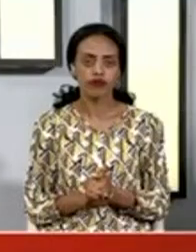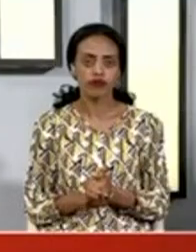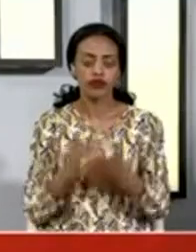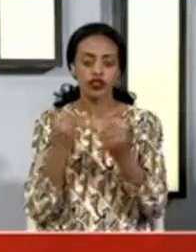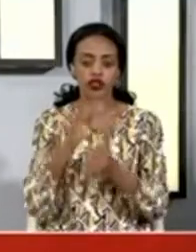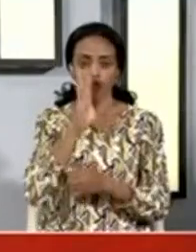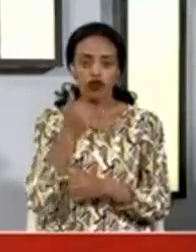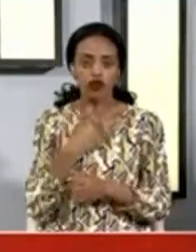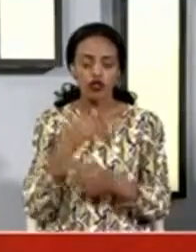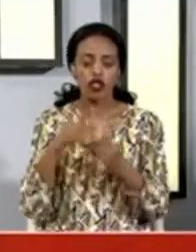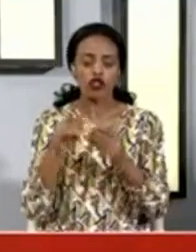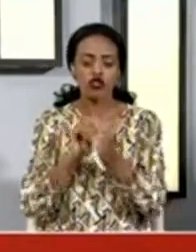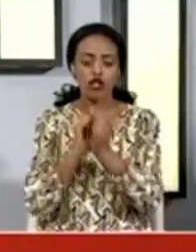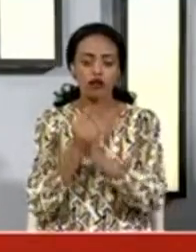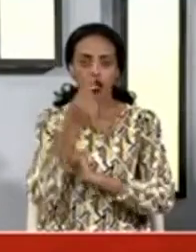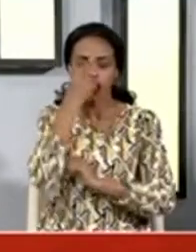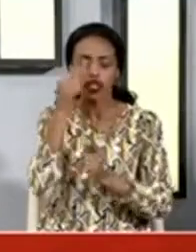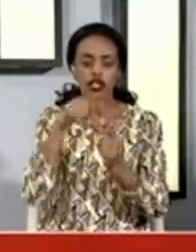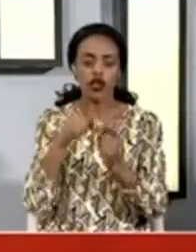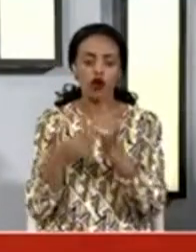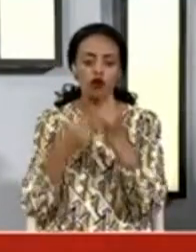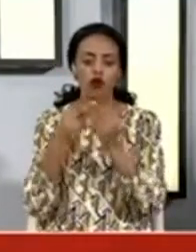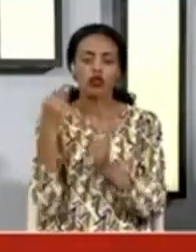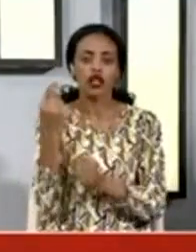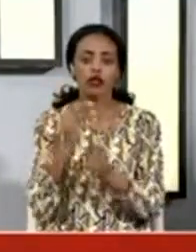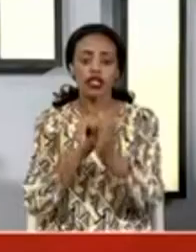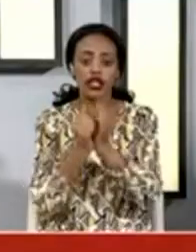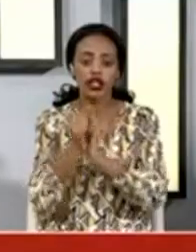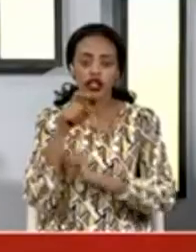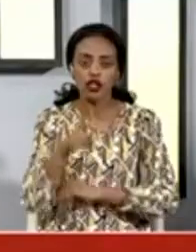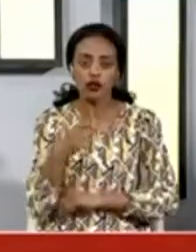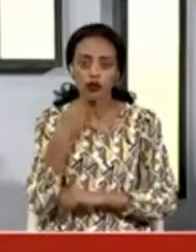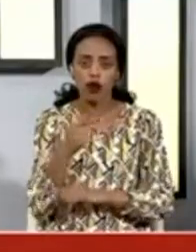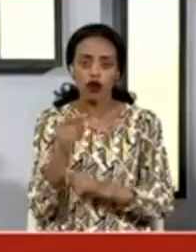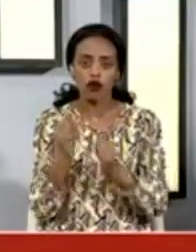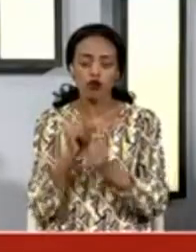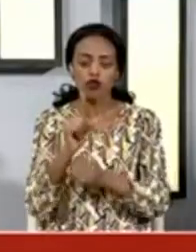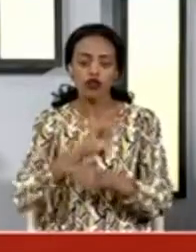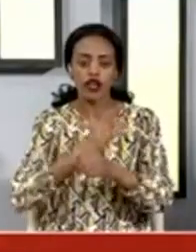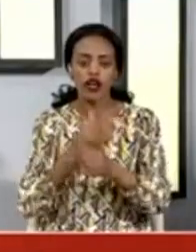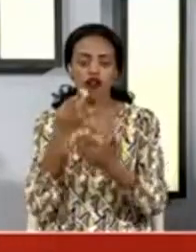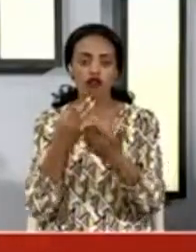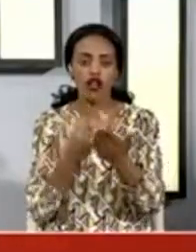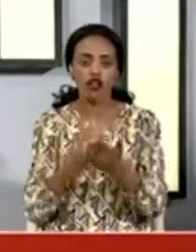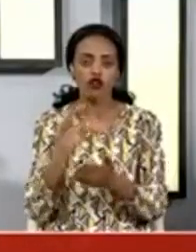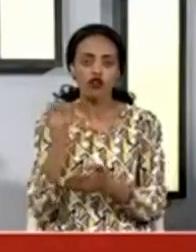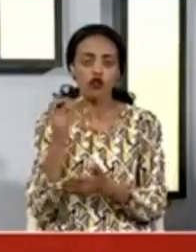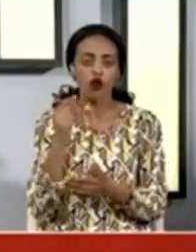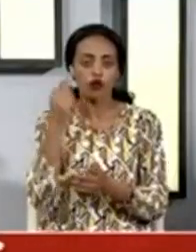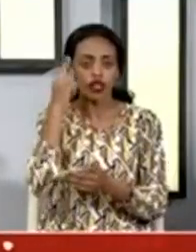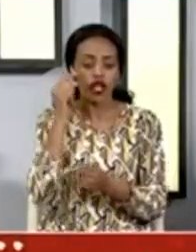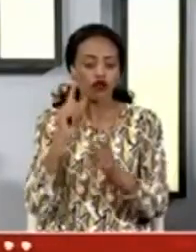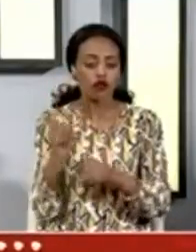እትሕዝ ተፈጢሩ ዘሎ ቅርሺ ናይ ምቕያር ዕድል ናብ ቁጠባዊ ተረባሕነት ክንቀይሮ ይግባእ ኢሉ ንኡስ ግብሪ ሓይሊ ፋይናንስ ፎረም ትግራይ። ስለዝኾነ